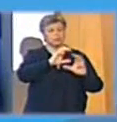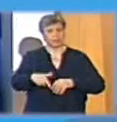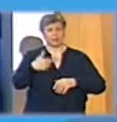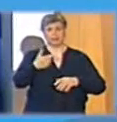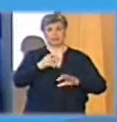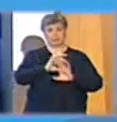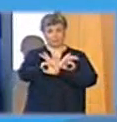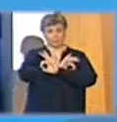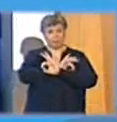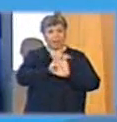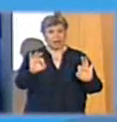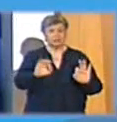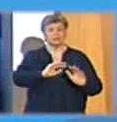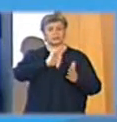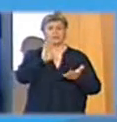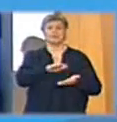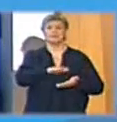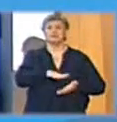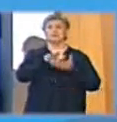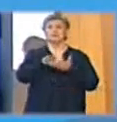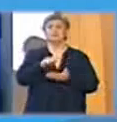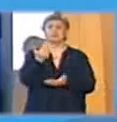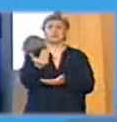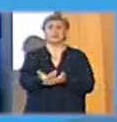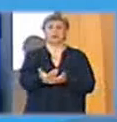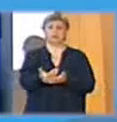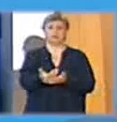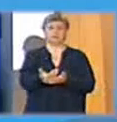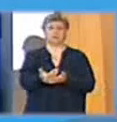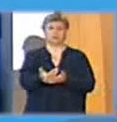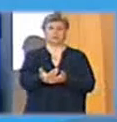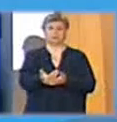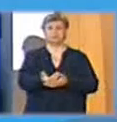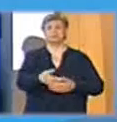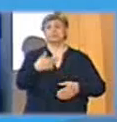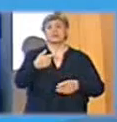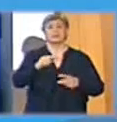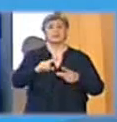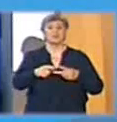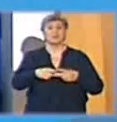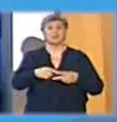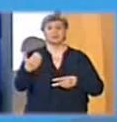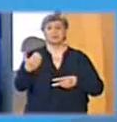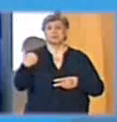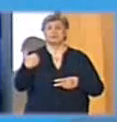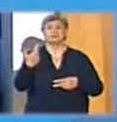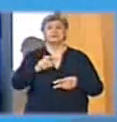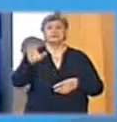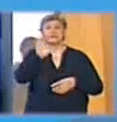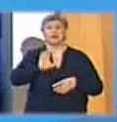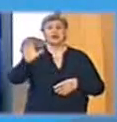τελική πρόταση από μέρους της κυβέρνησης. Όσον αφορά δε για τους συμμάχους μας στην Ευρωπαϊκή Ένωση, σε αυτό το οποίο